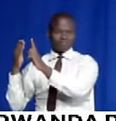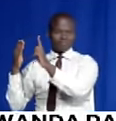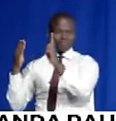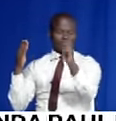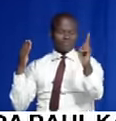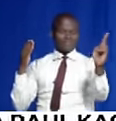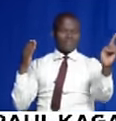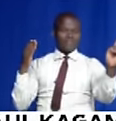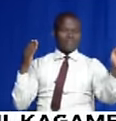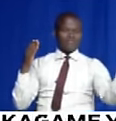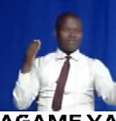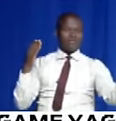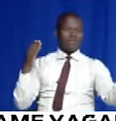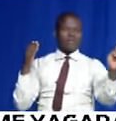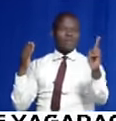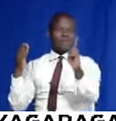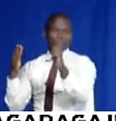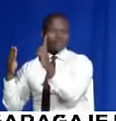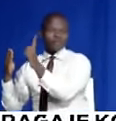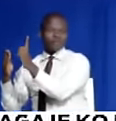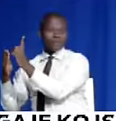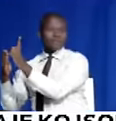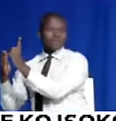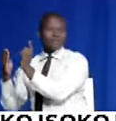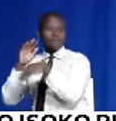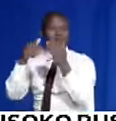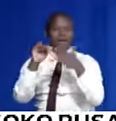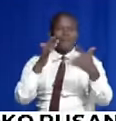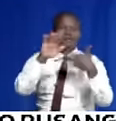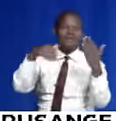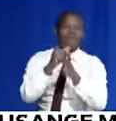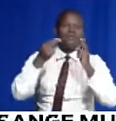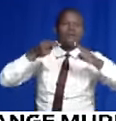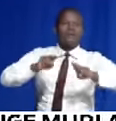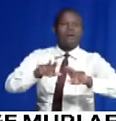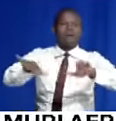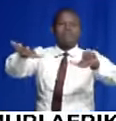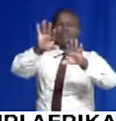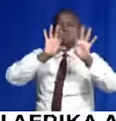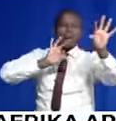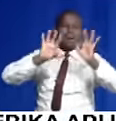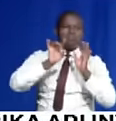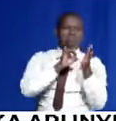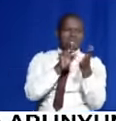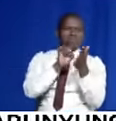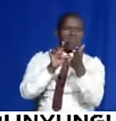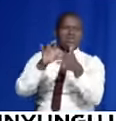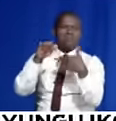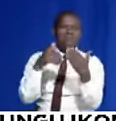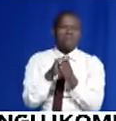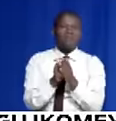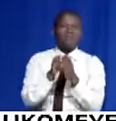bamaze iminsi muri boot camp hari umuhango rero umaze iminsi uba wo kuvanamo ba nyampinga